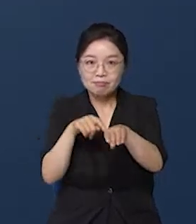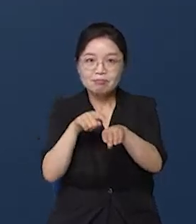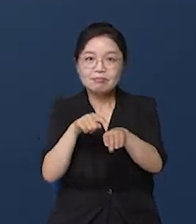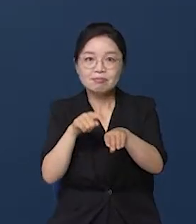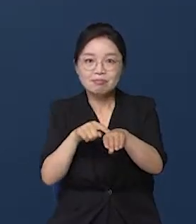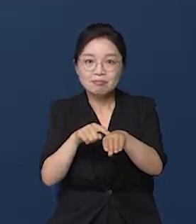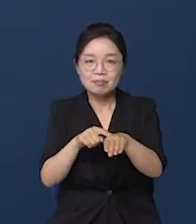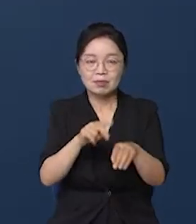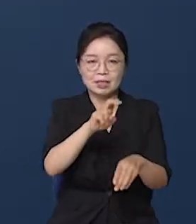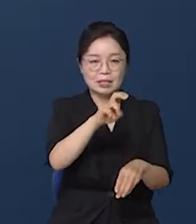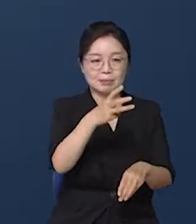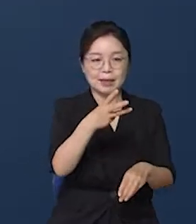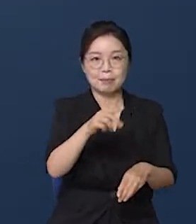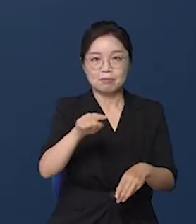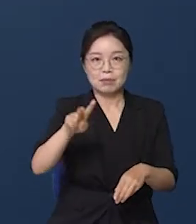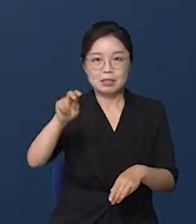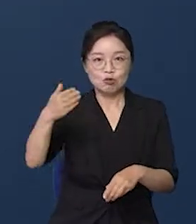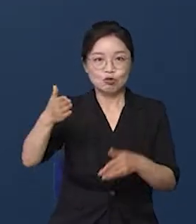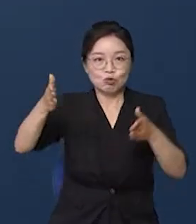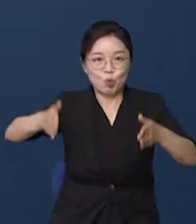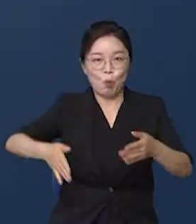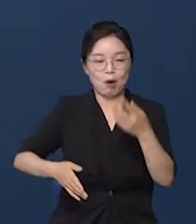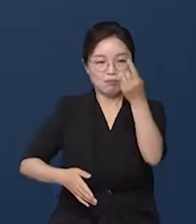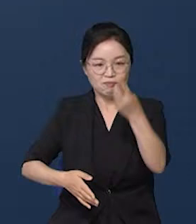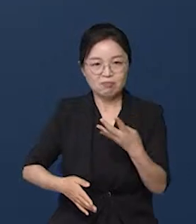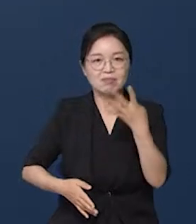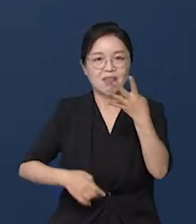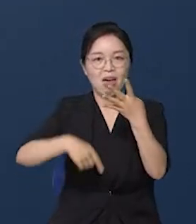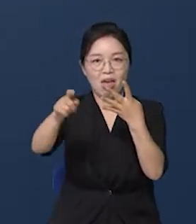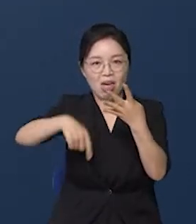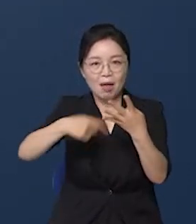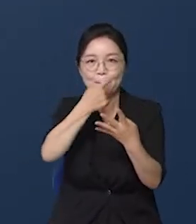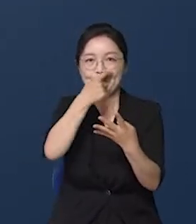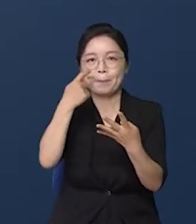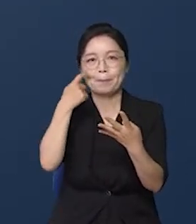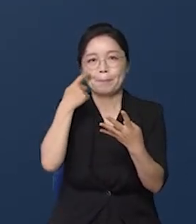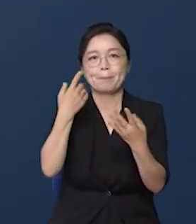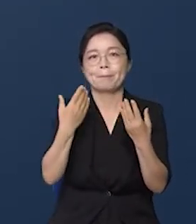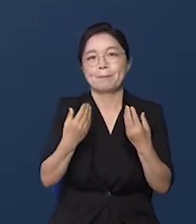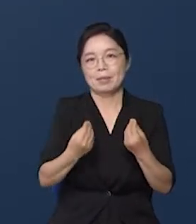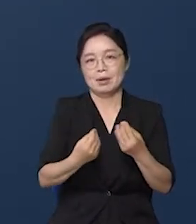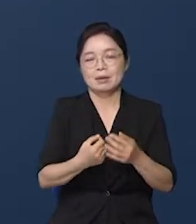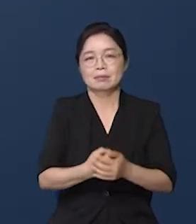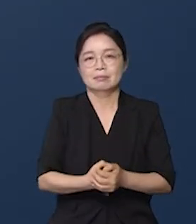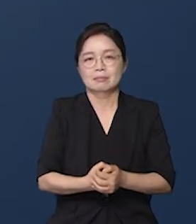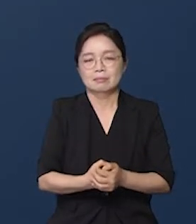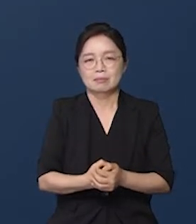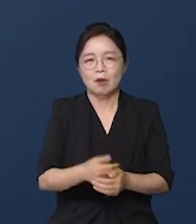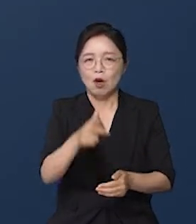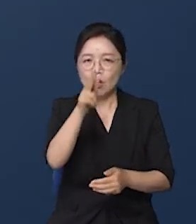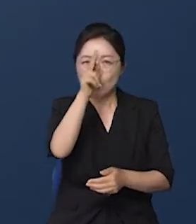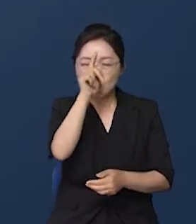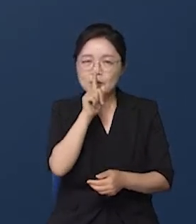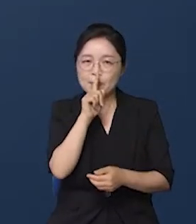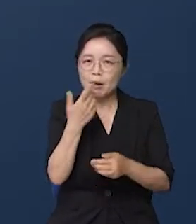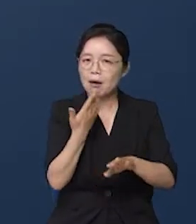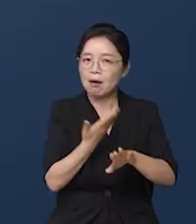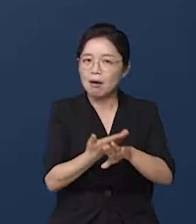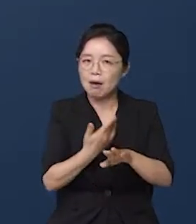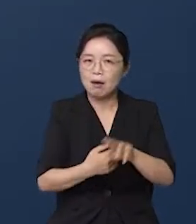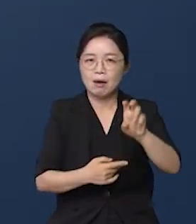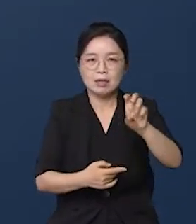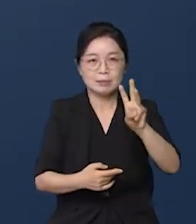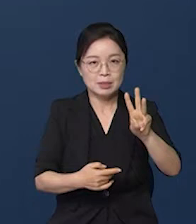23일부터 29일까지 네 차례 오간 사실을 확인했습니다. 기존 경찰 발표와는 달리 지난달